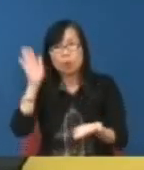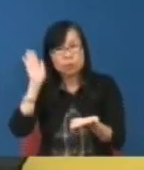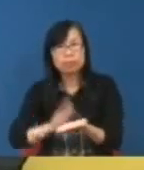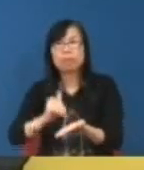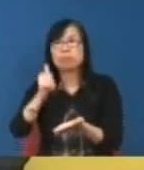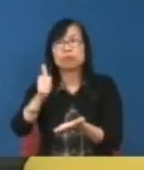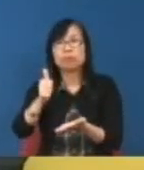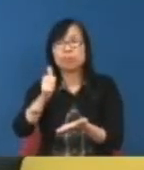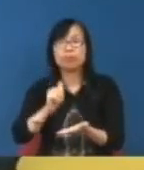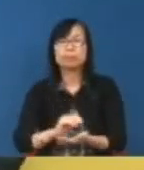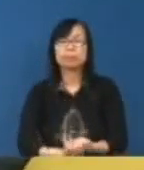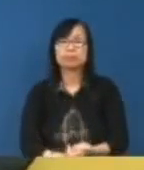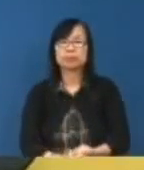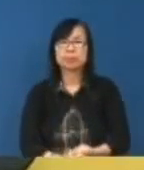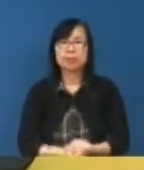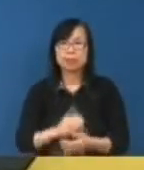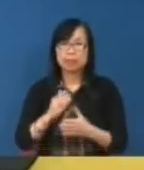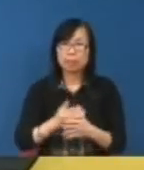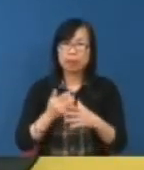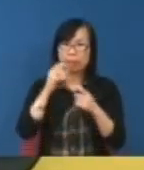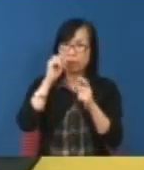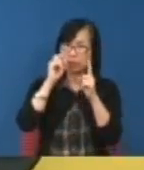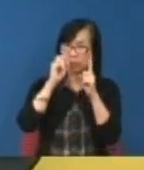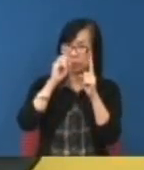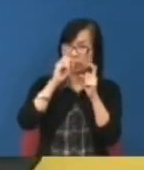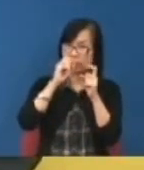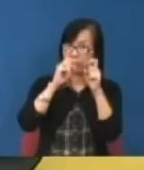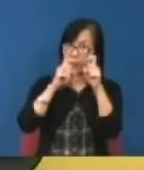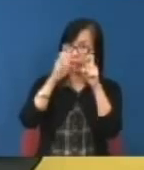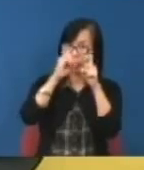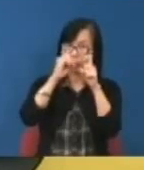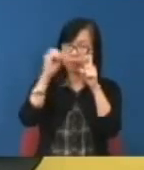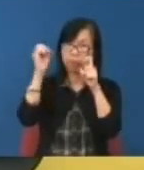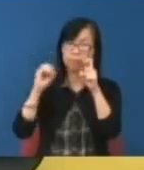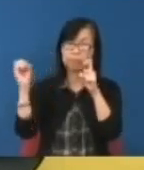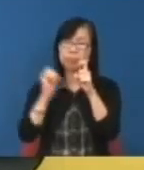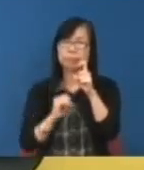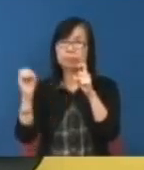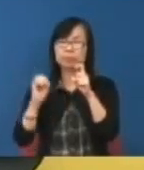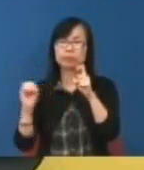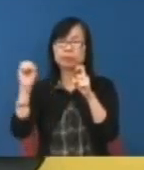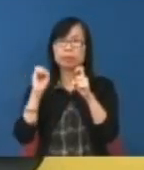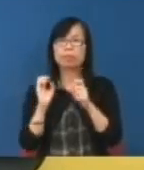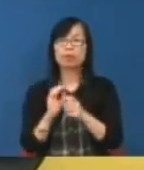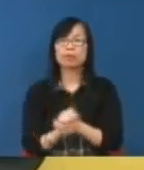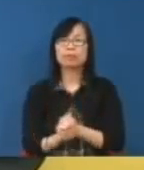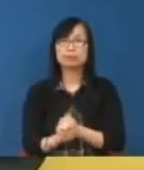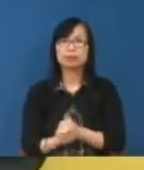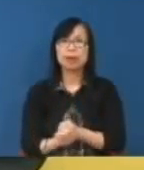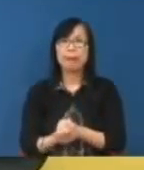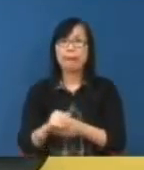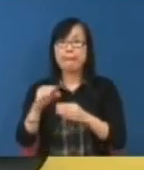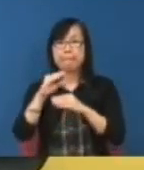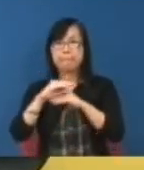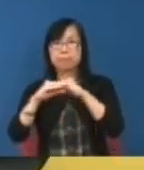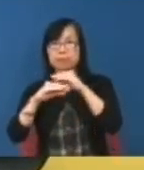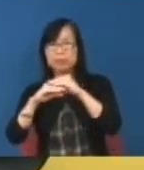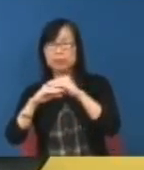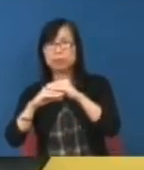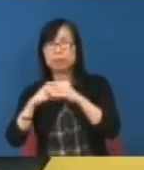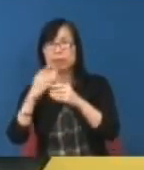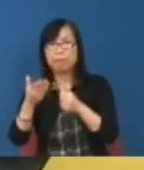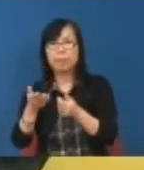賞，因為呢有百分之九十的，大約百分之九十的東西都是民建聯有百分之九十的東西都被他